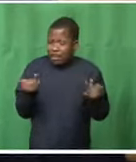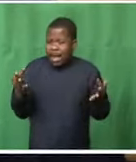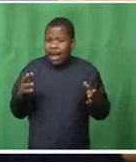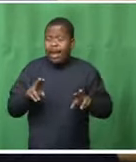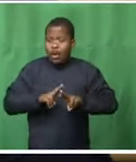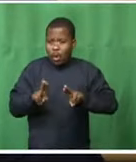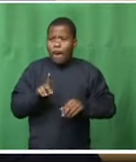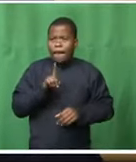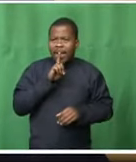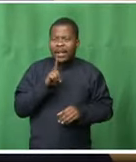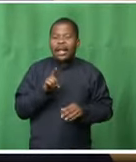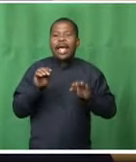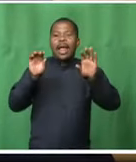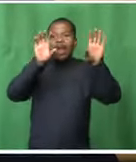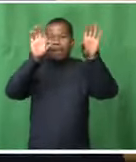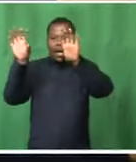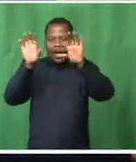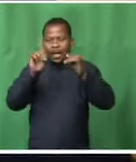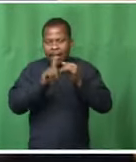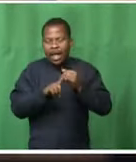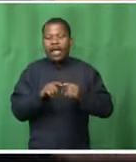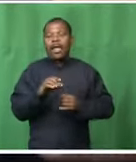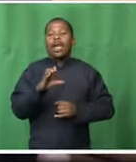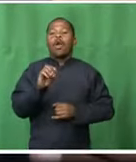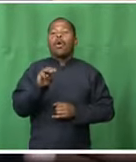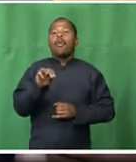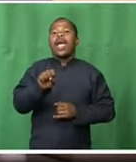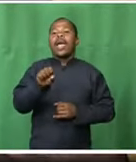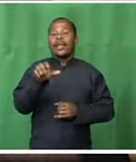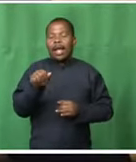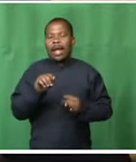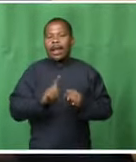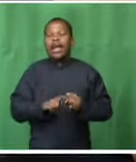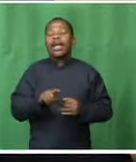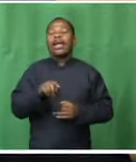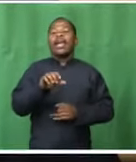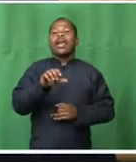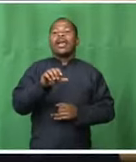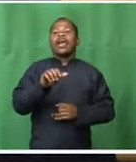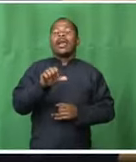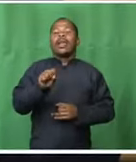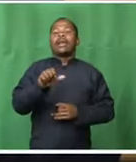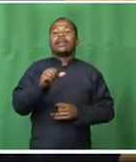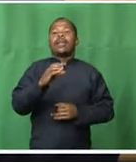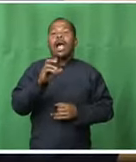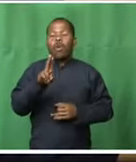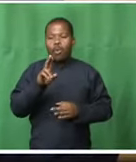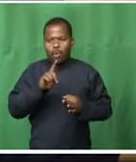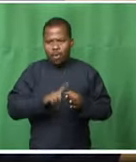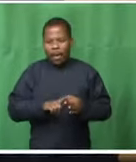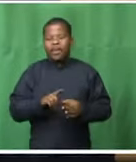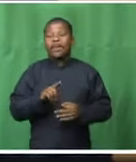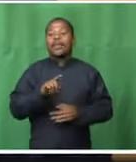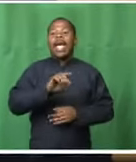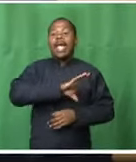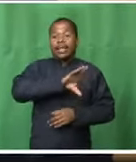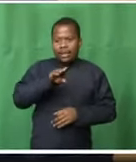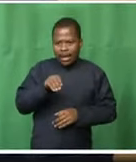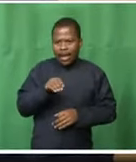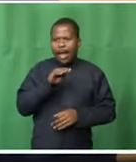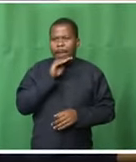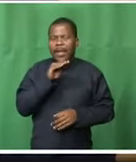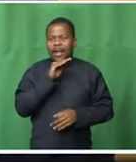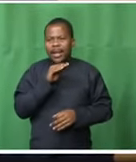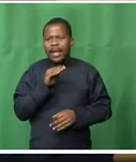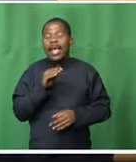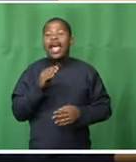sakho bosadak bokhomesa nyalo sekuvuleke ne-AFCFTA sibuka-ke loku ukuthi banga-assemblisha kangwane